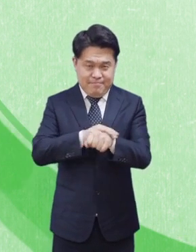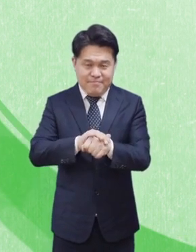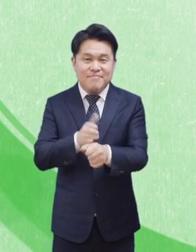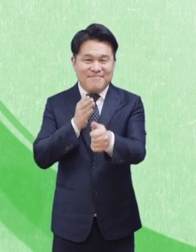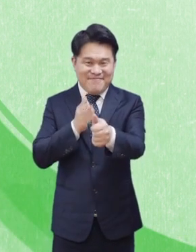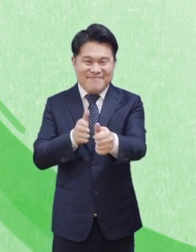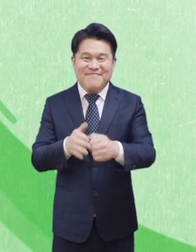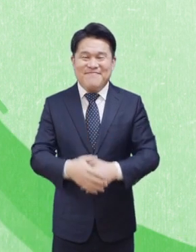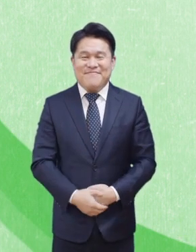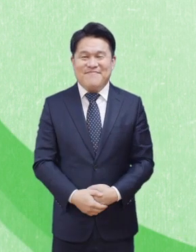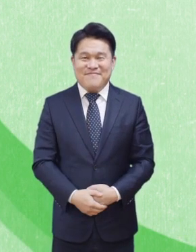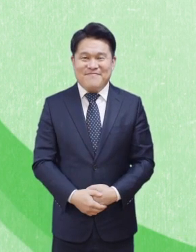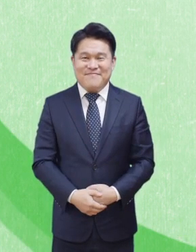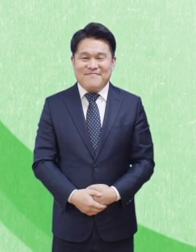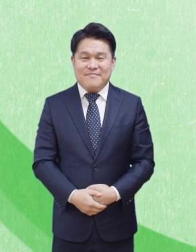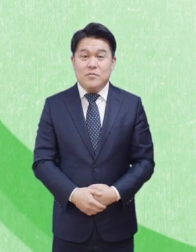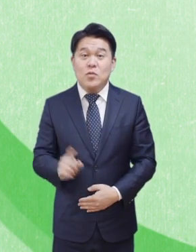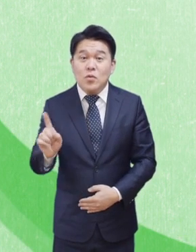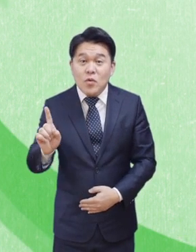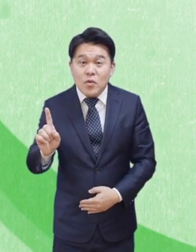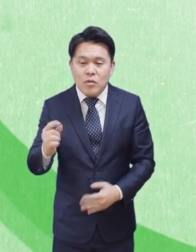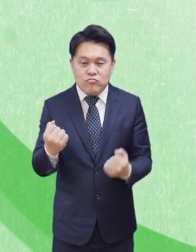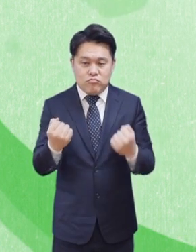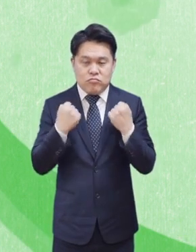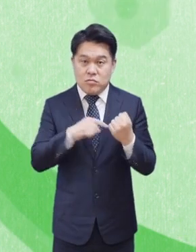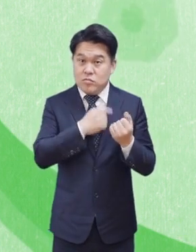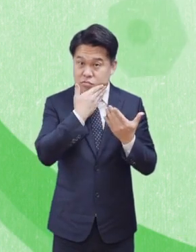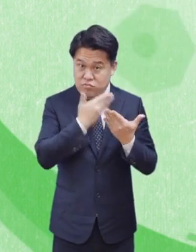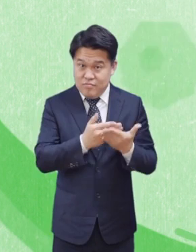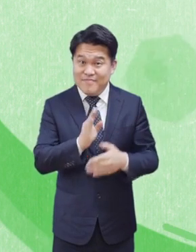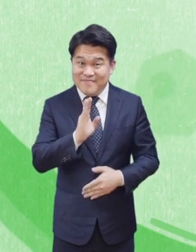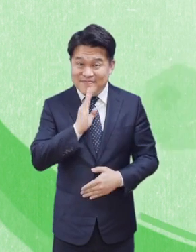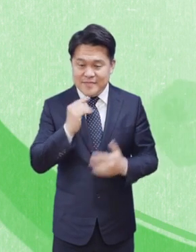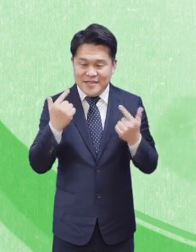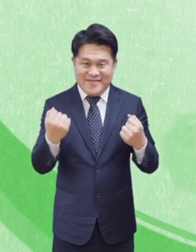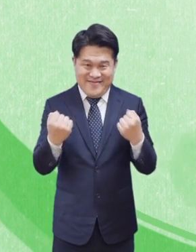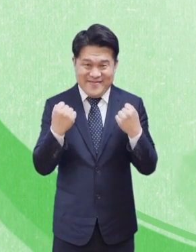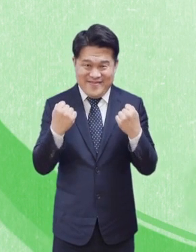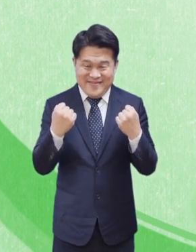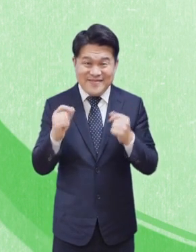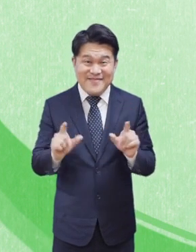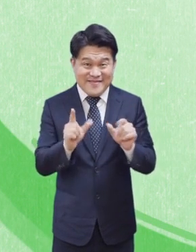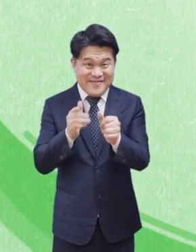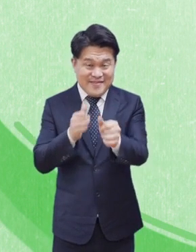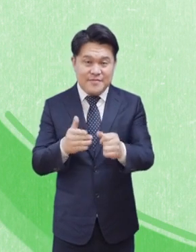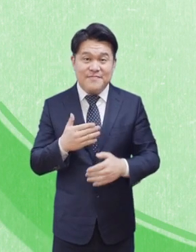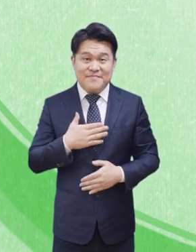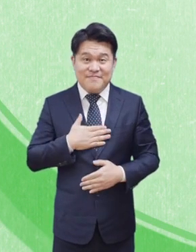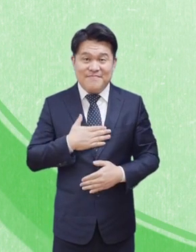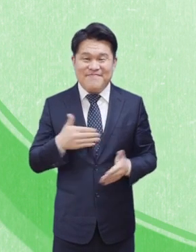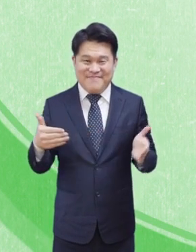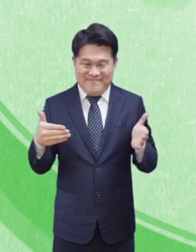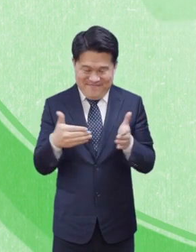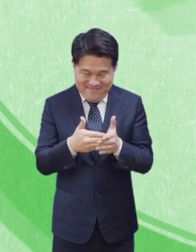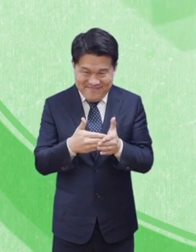맡은 업무를 잘 수행하시길 응원하겠습니다. 그러려면 건강이 우선이겠죠? 항상 건강에